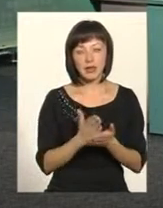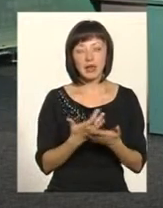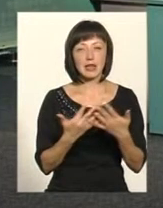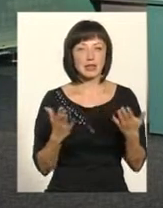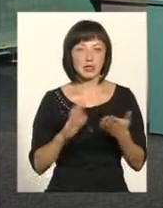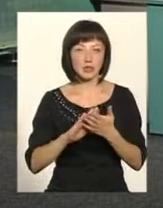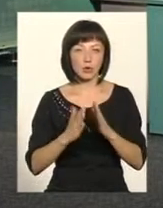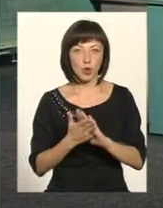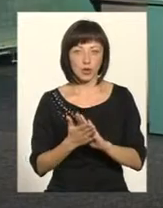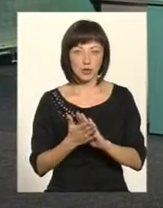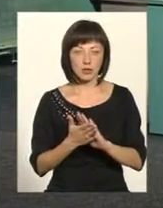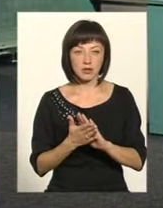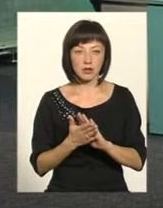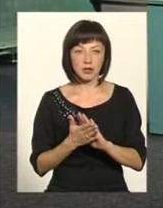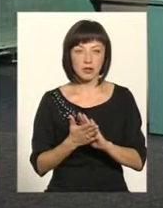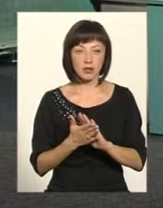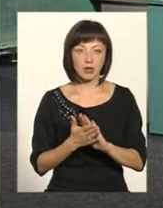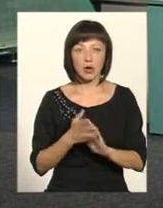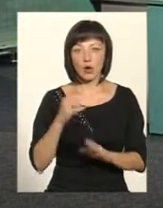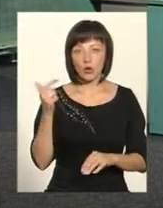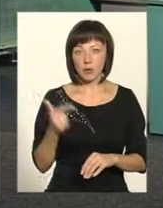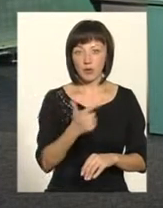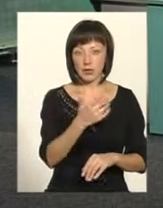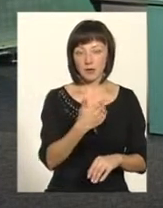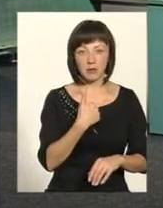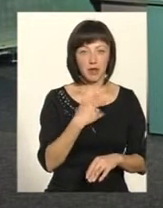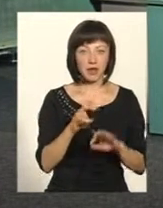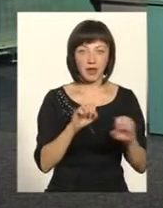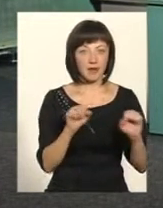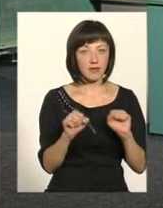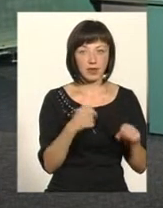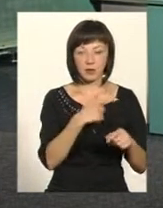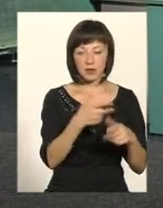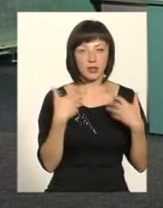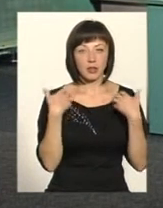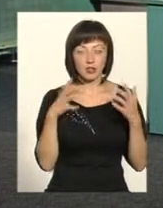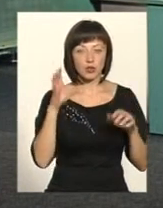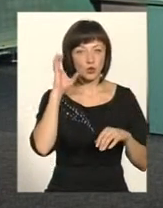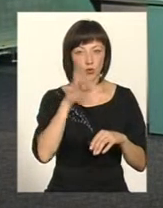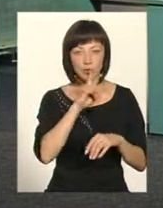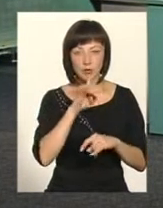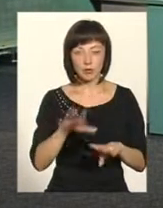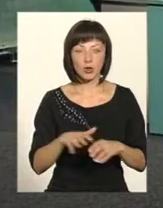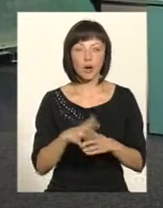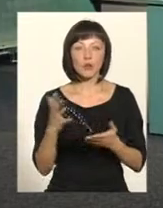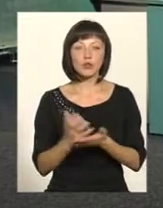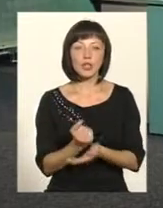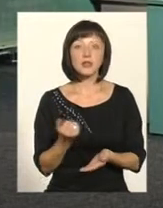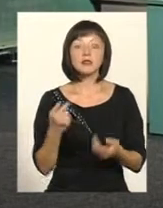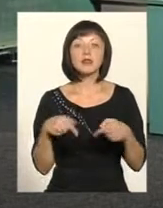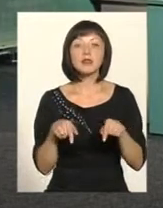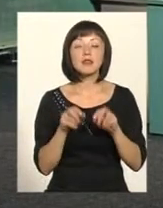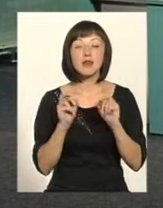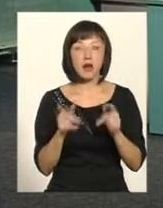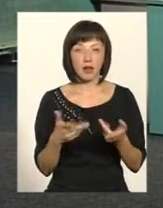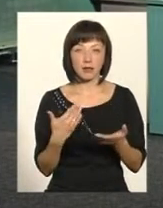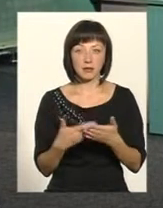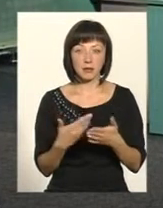ситуації, розумієте. От, грубо кажучи, ти мені не керівник, ти мені не начальник, я тебе слухати не буду. Ну дивіться, виходить як? Якщо, допустимо,